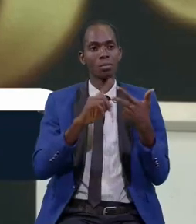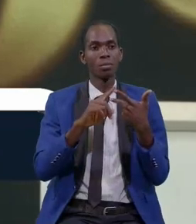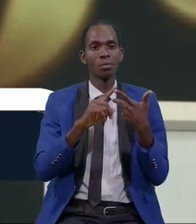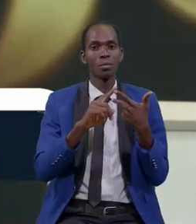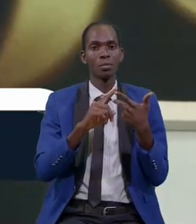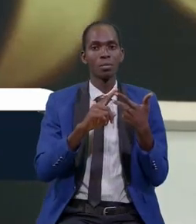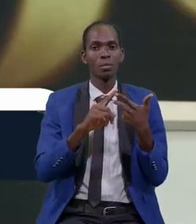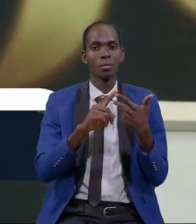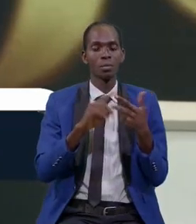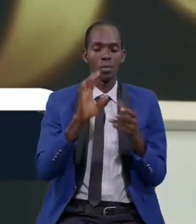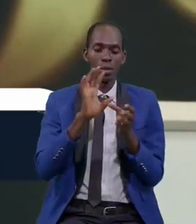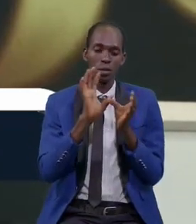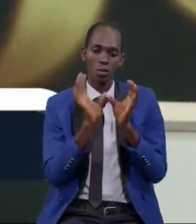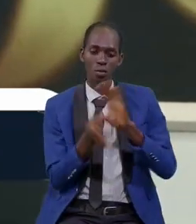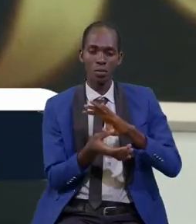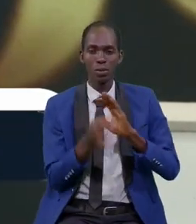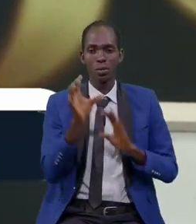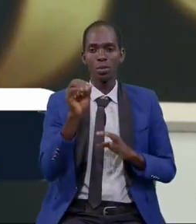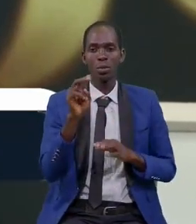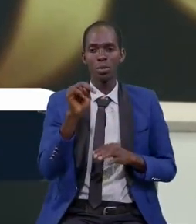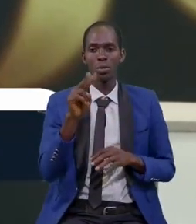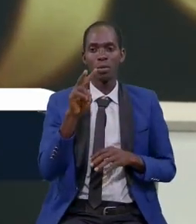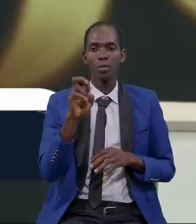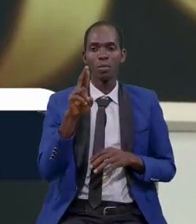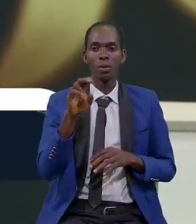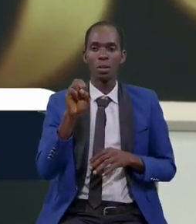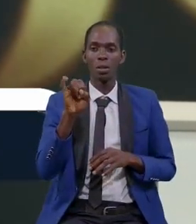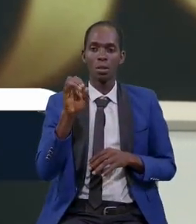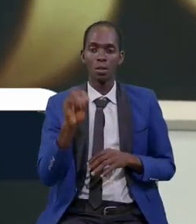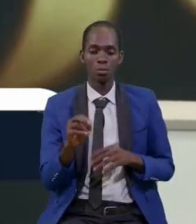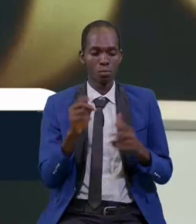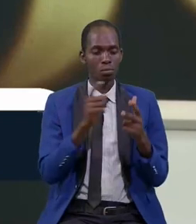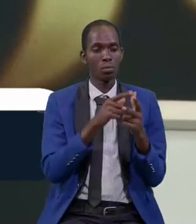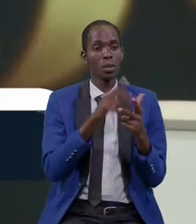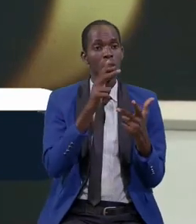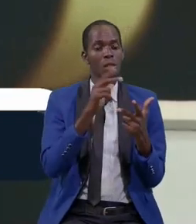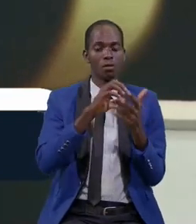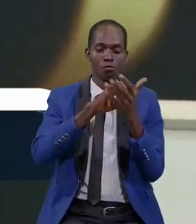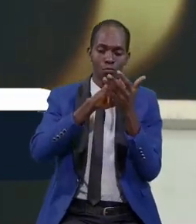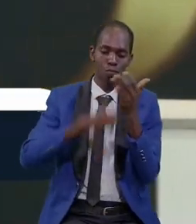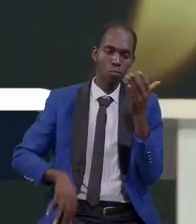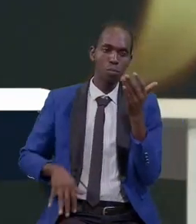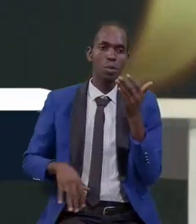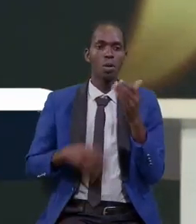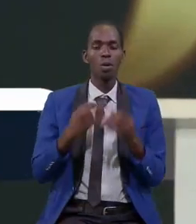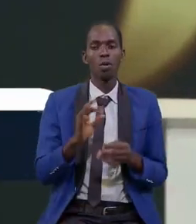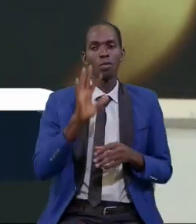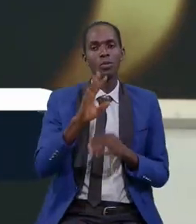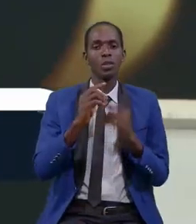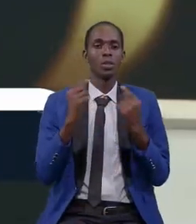Deuxièmement, la conversion. Troisièmement, que vos péchés soient effacés.